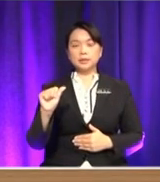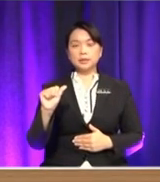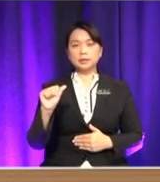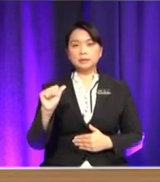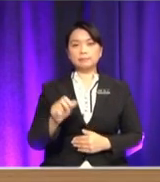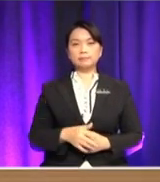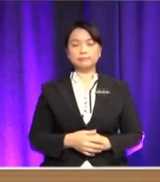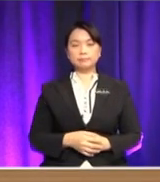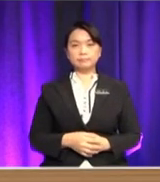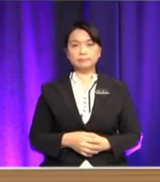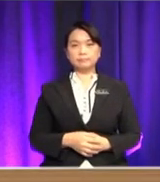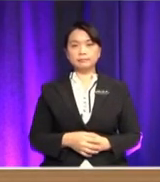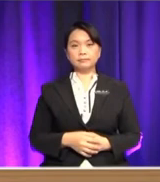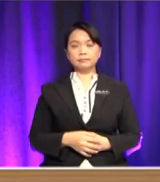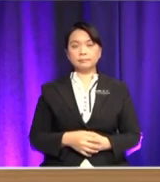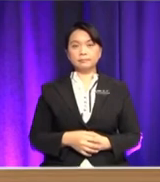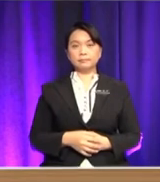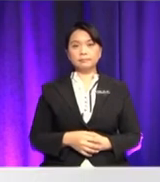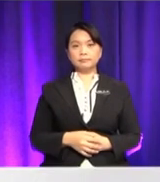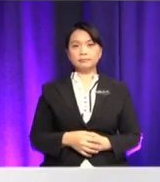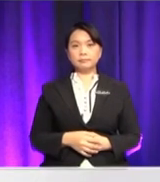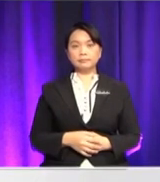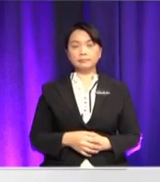Jawa antheke aku nyatanya